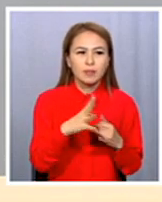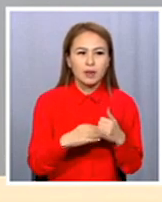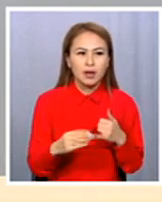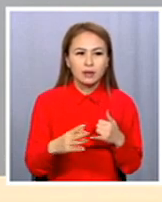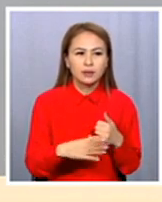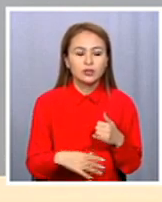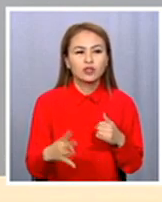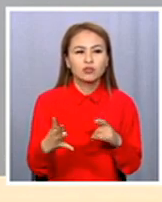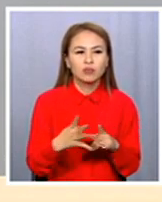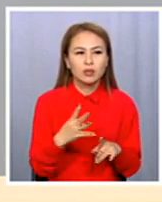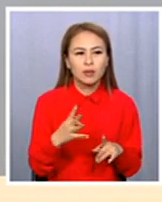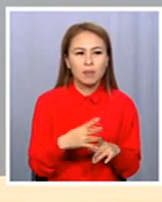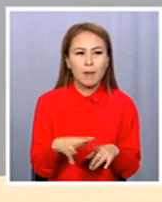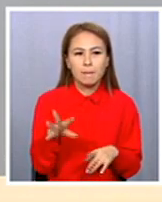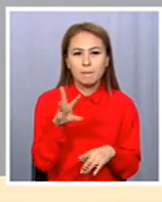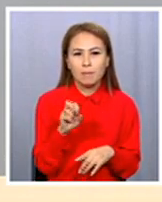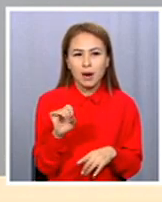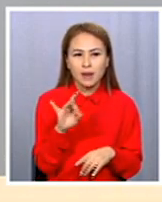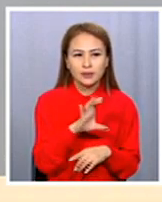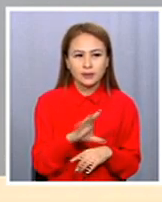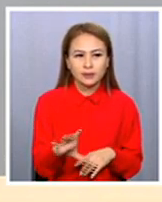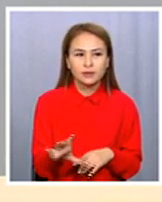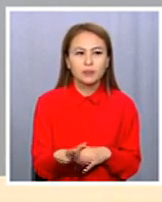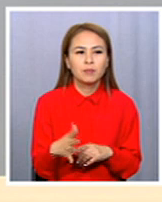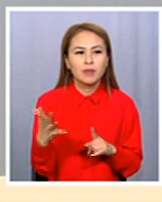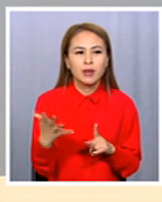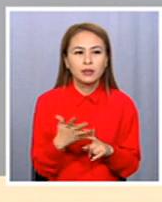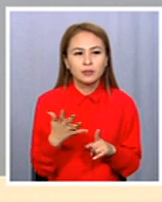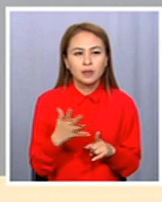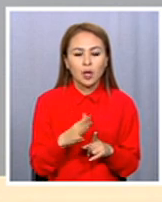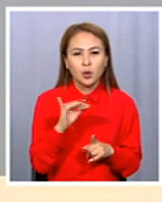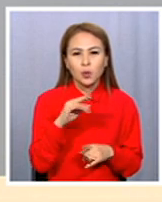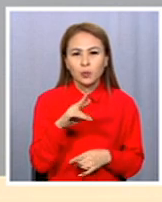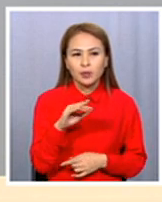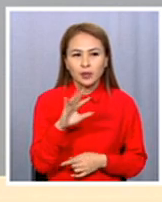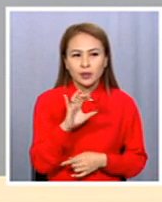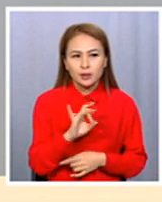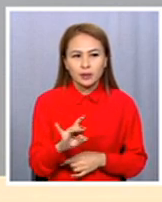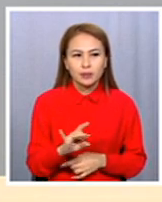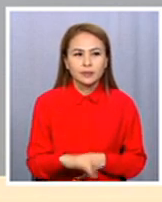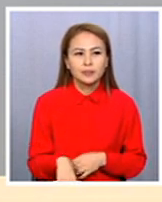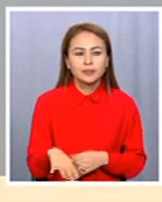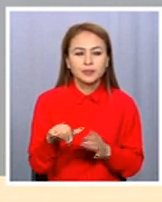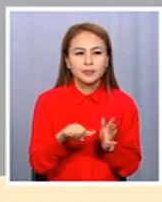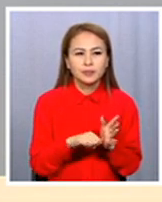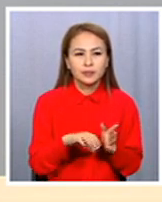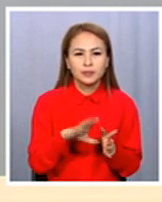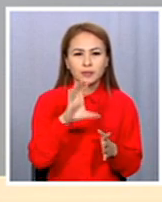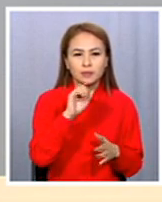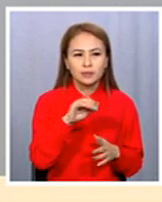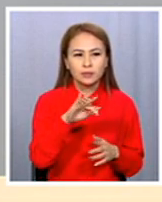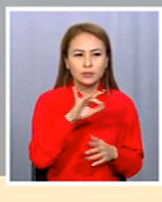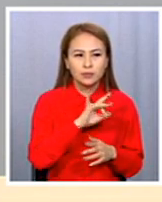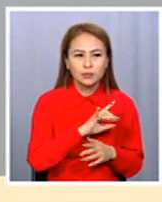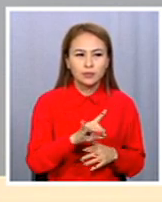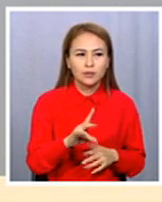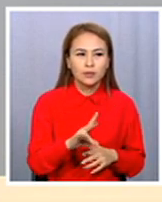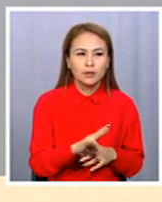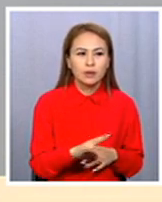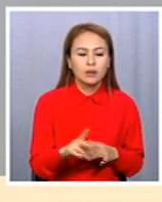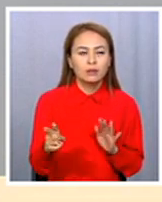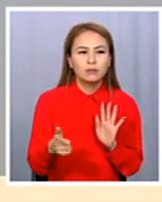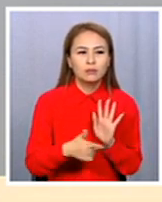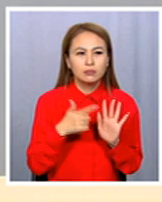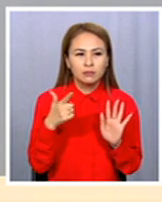Земля, четвертая планета – Марс, пятая планета – Юпитер, шестая планета – Сатурн,